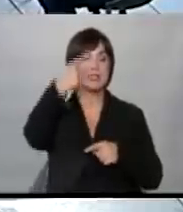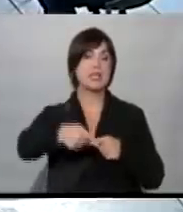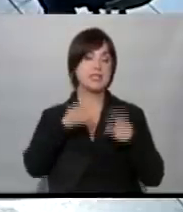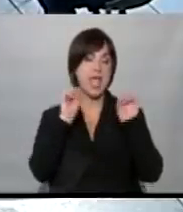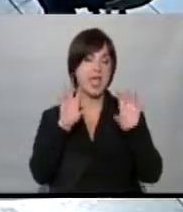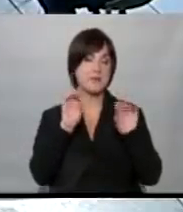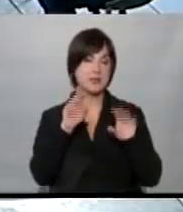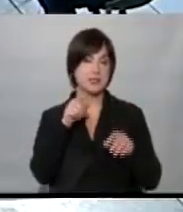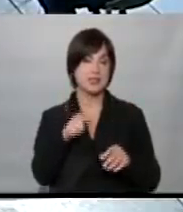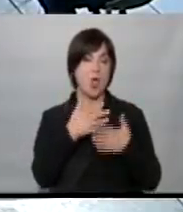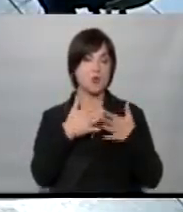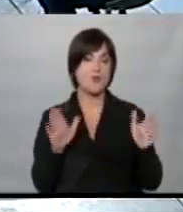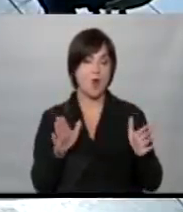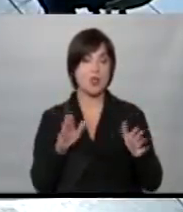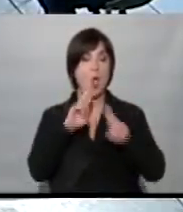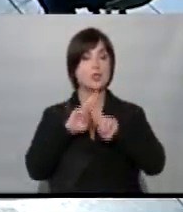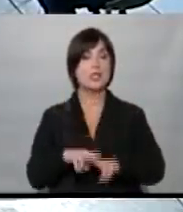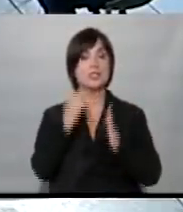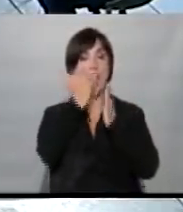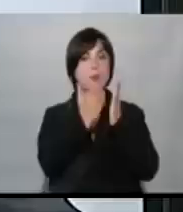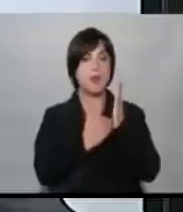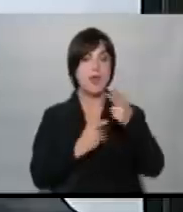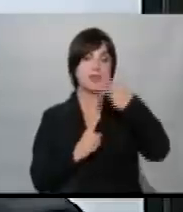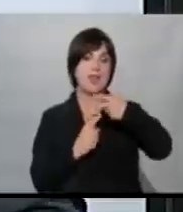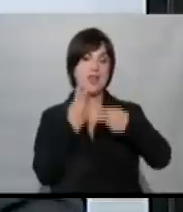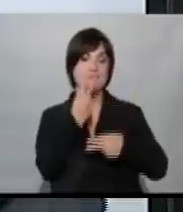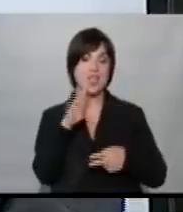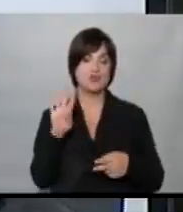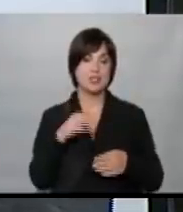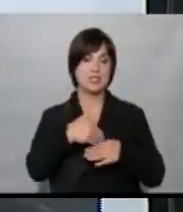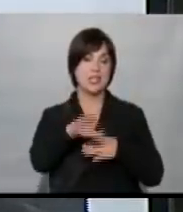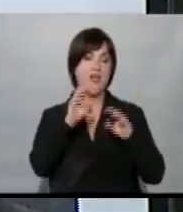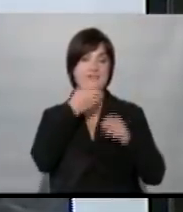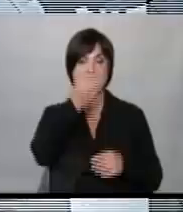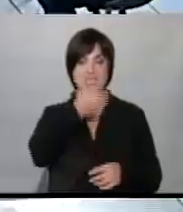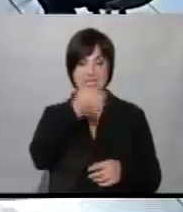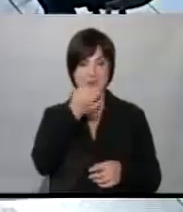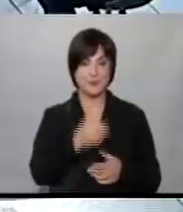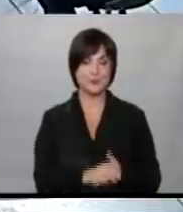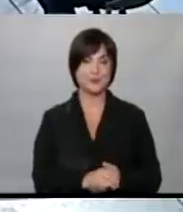следните изданија до Отворено. Останете со програмата на Телевизија 24. Следуваат вестите.